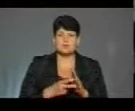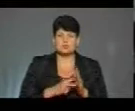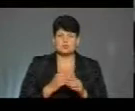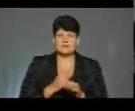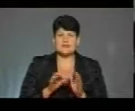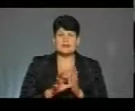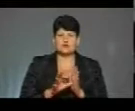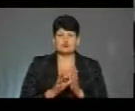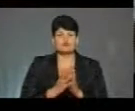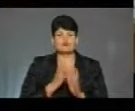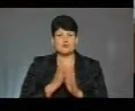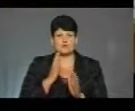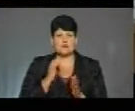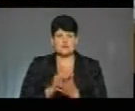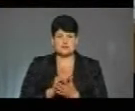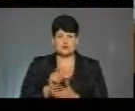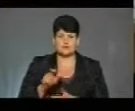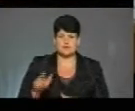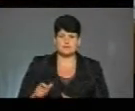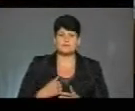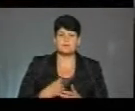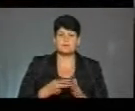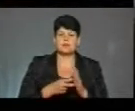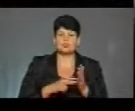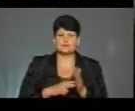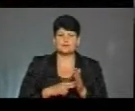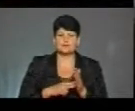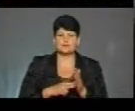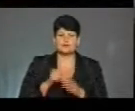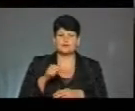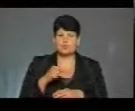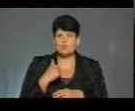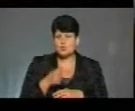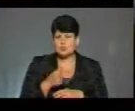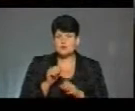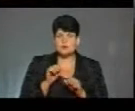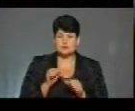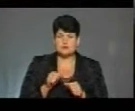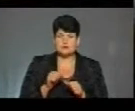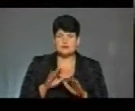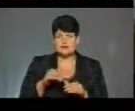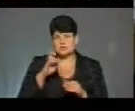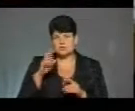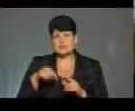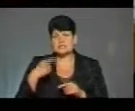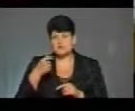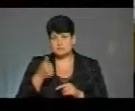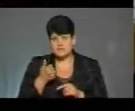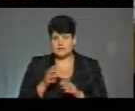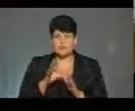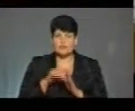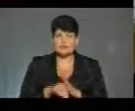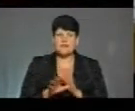електронну чергу для пенсіонерів. Ми плануємо в цьому році, чи може наступний рік,